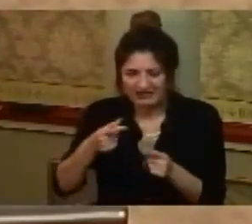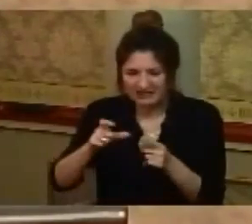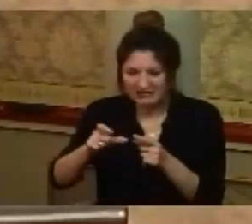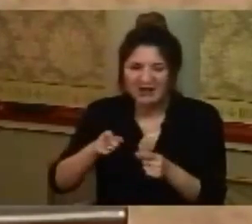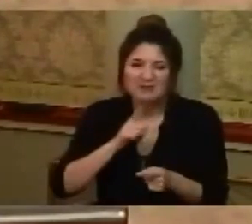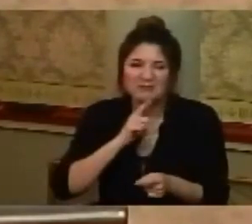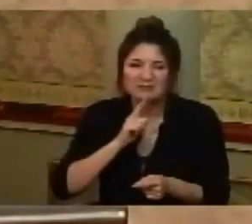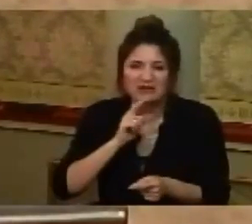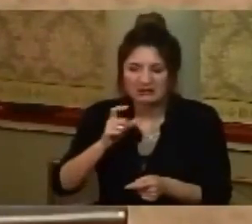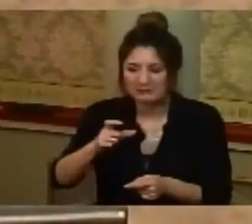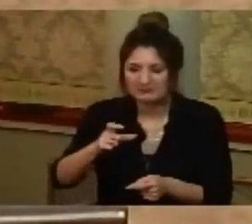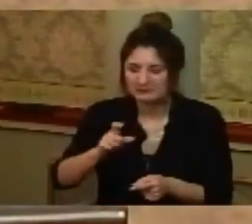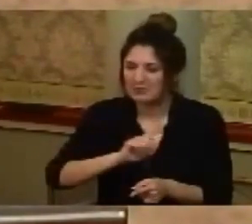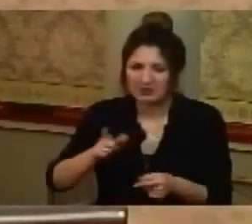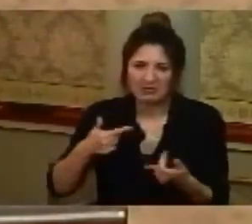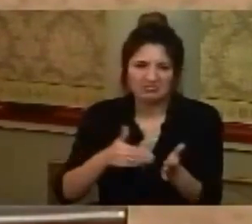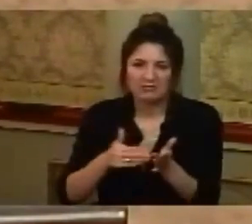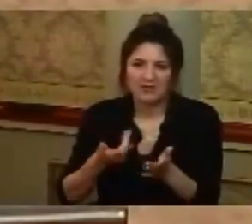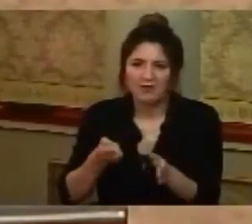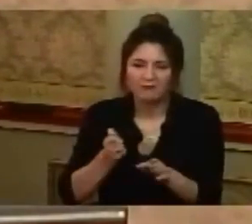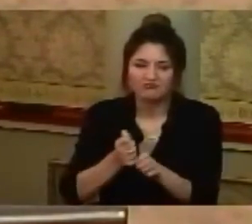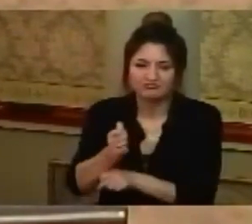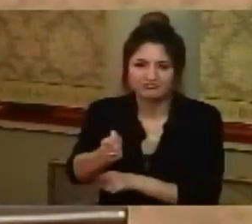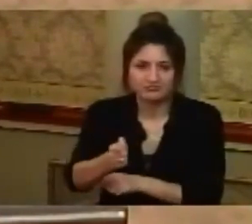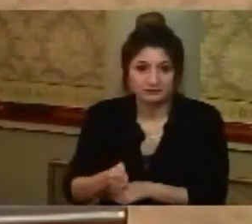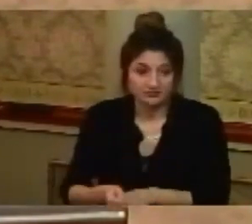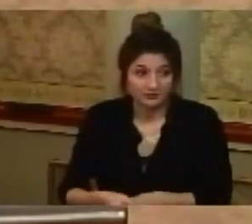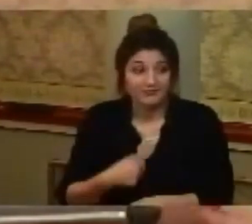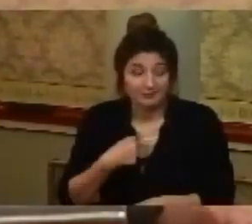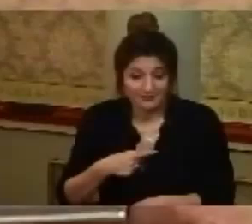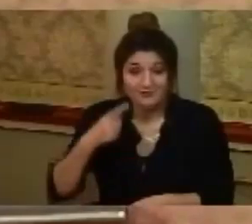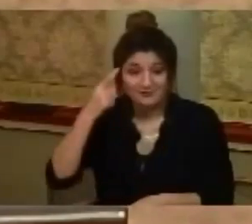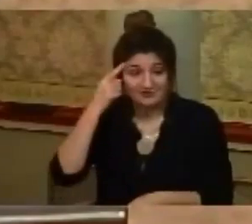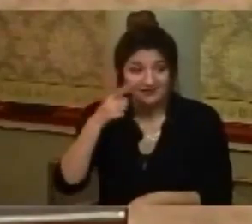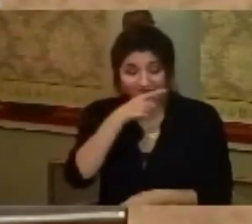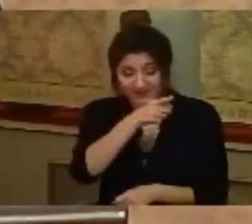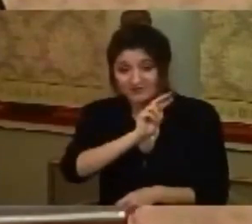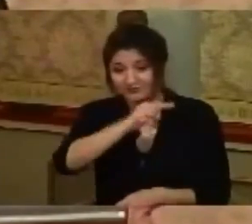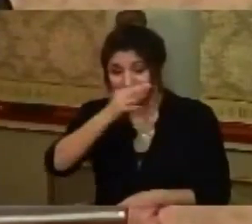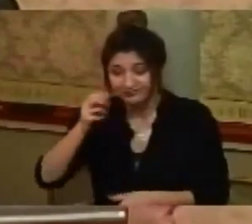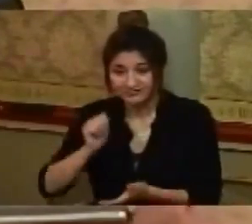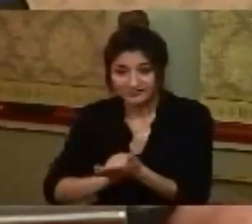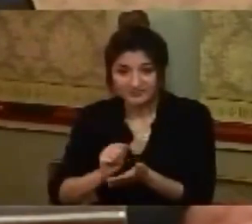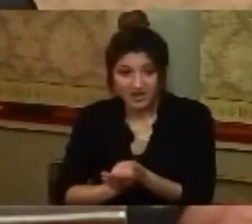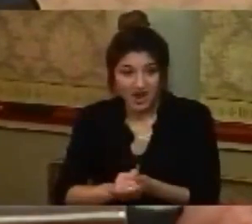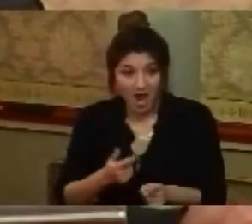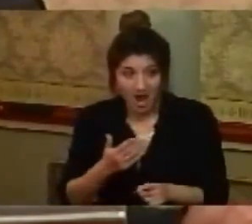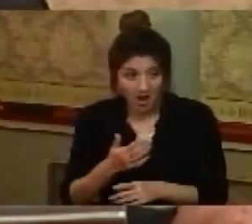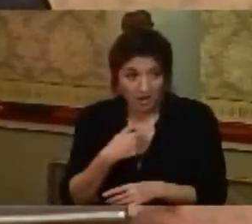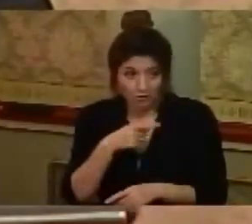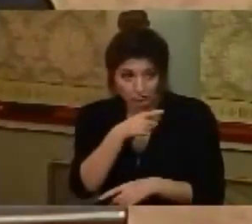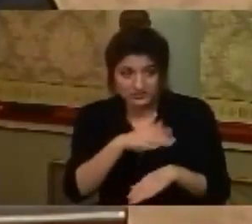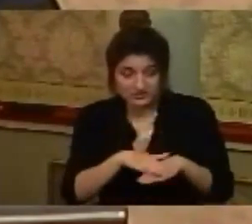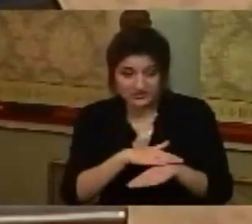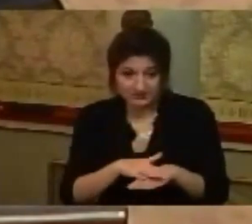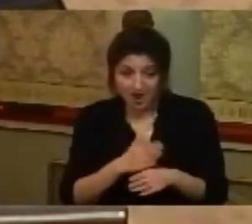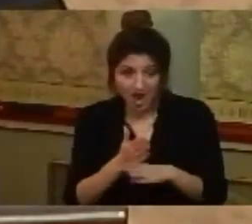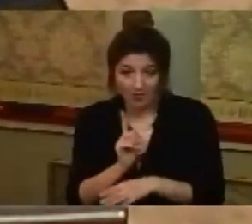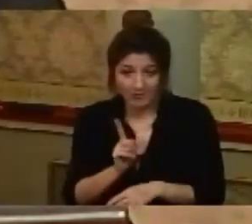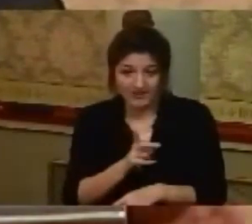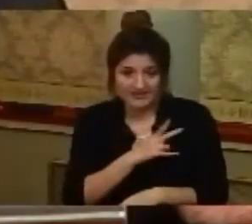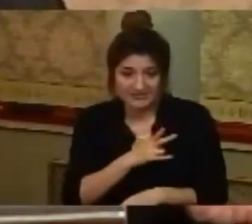ste frclek, probijati. Presicu, podsjetit ću vas. Ako ja ću ispričati vama javno, medijima, ako nije